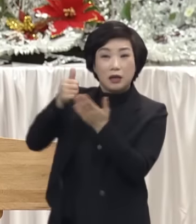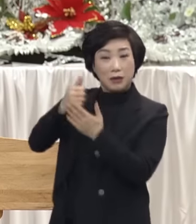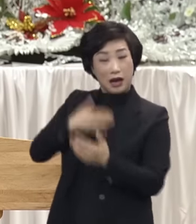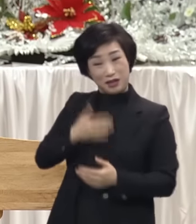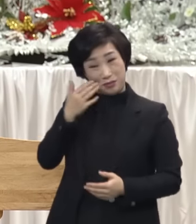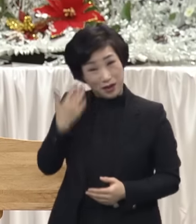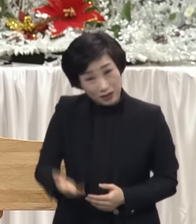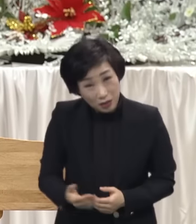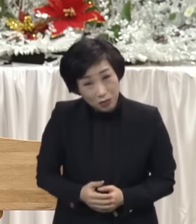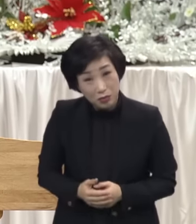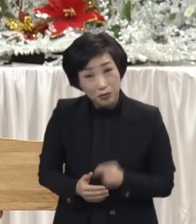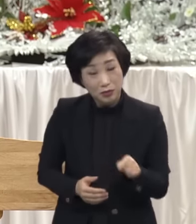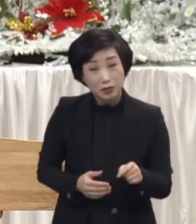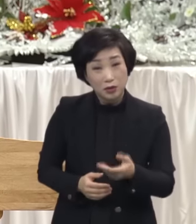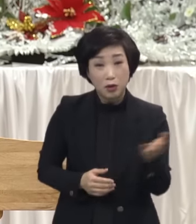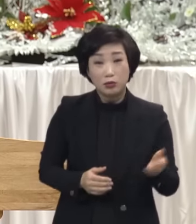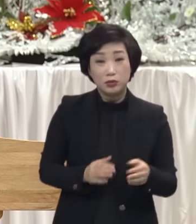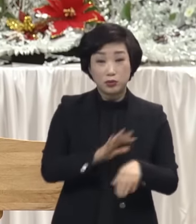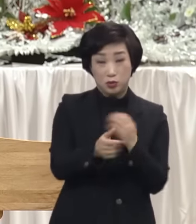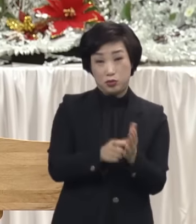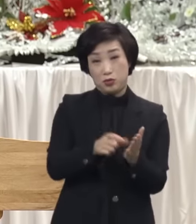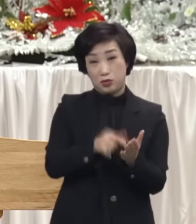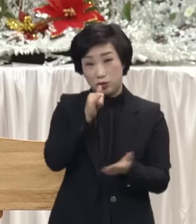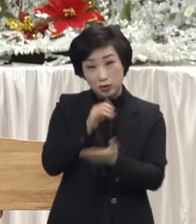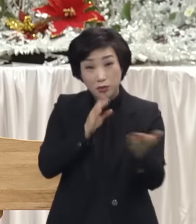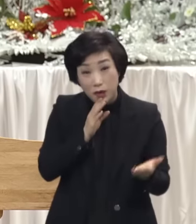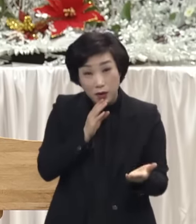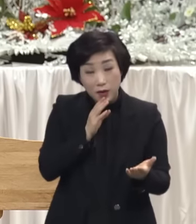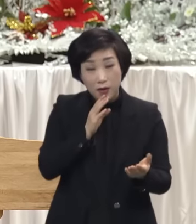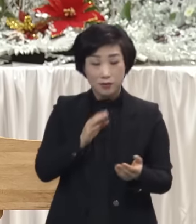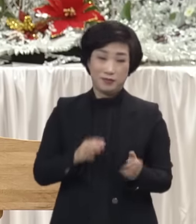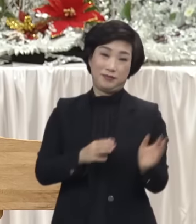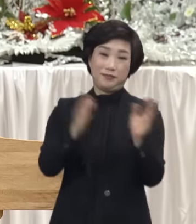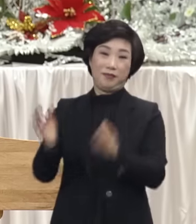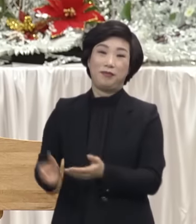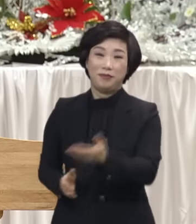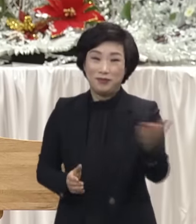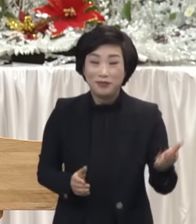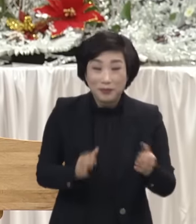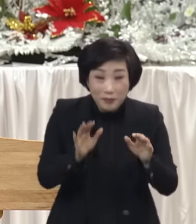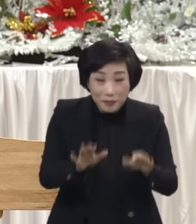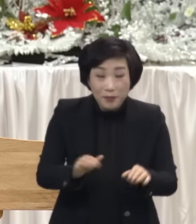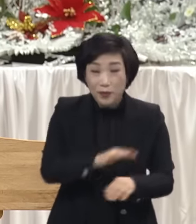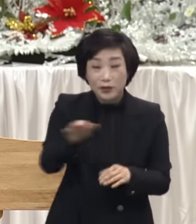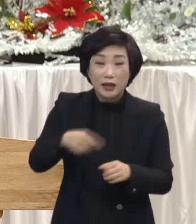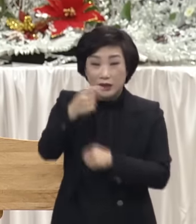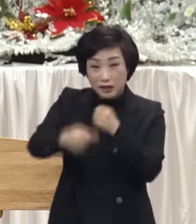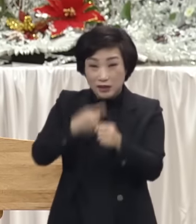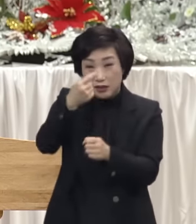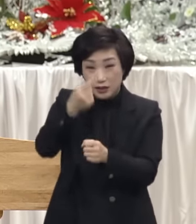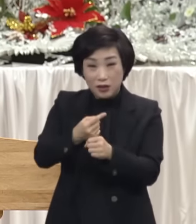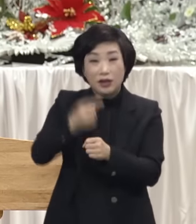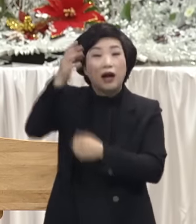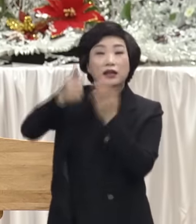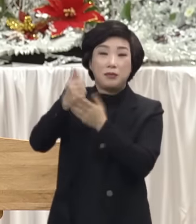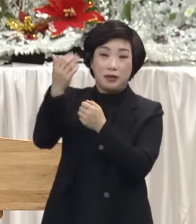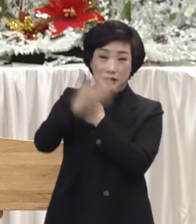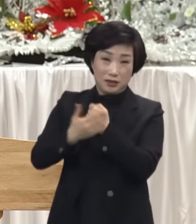있냐? 성경에 그랬어요. 사랑하는 여러분, 우리가 한 해 동안 은혜